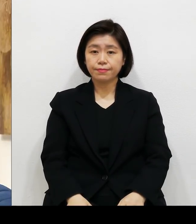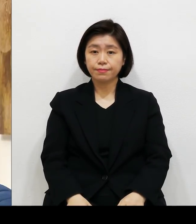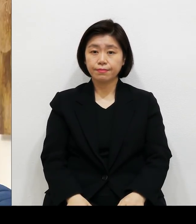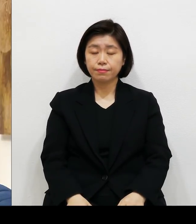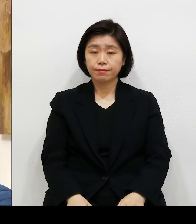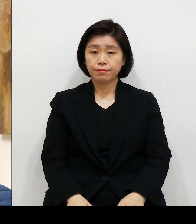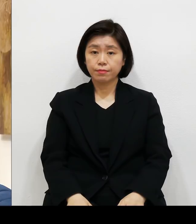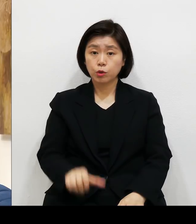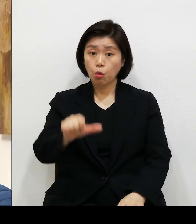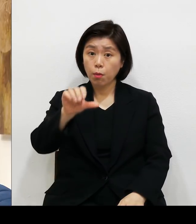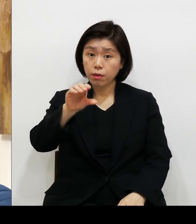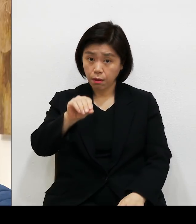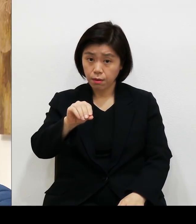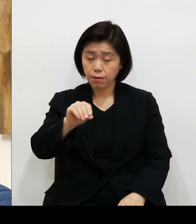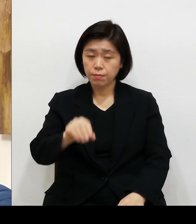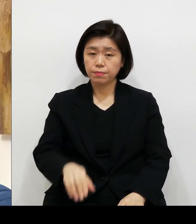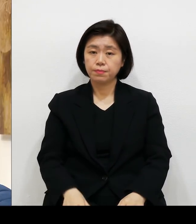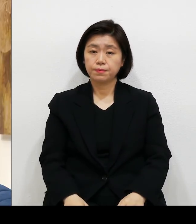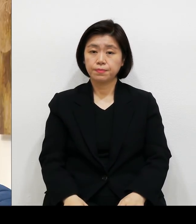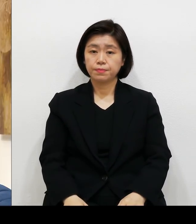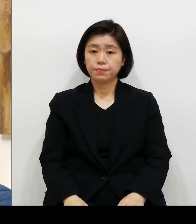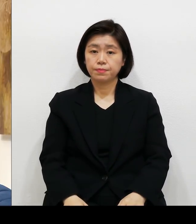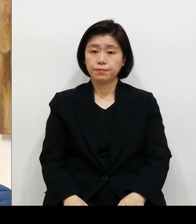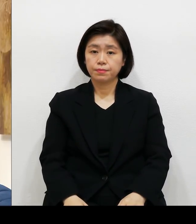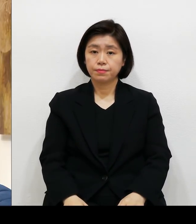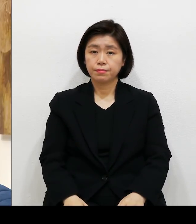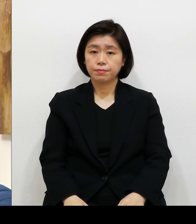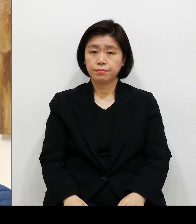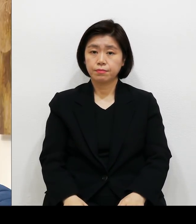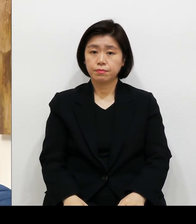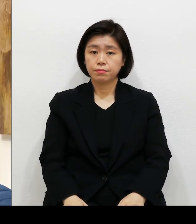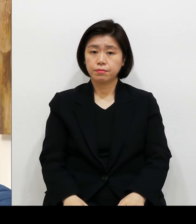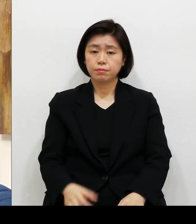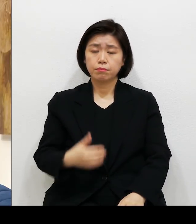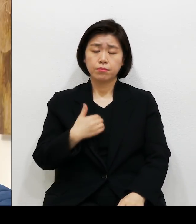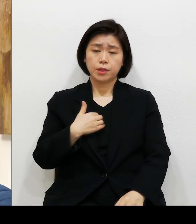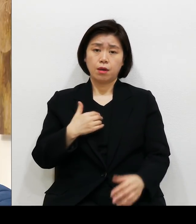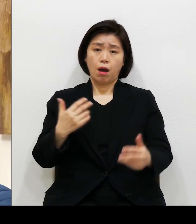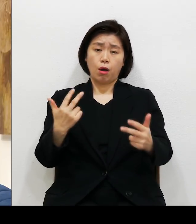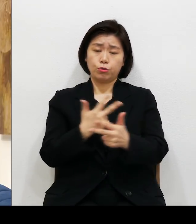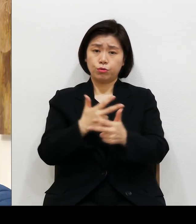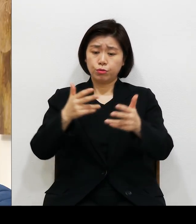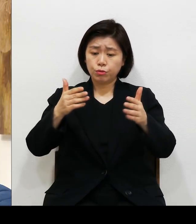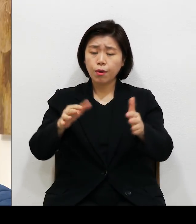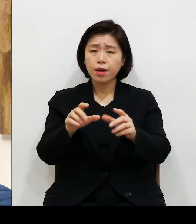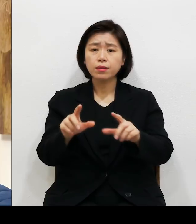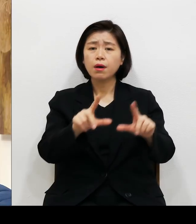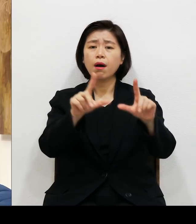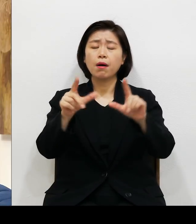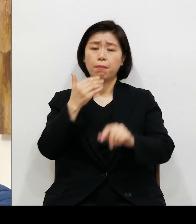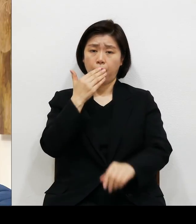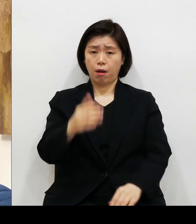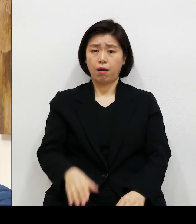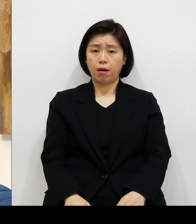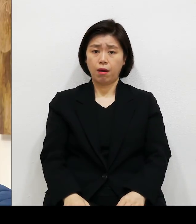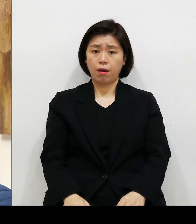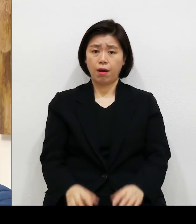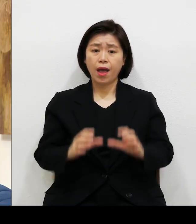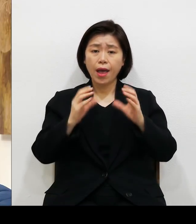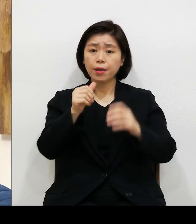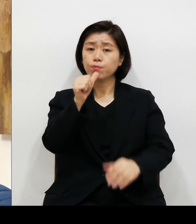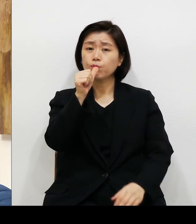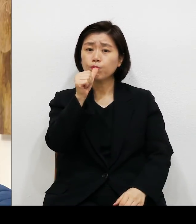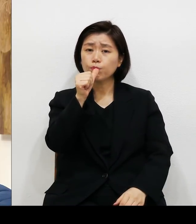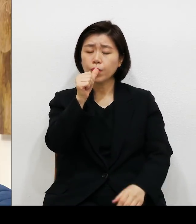근데 그 5만 원이란 돈이요. 그게 일주일치 생활비거든요. 분유 한 통을 살 수 있고